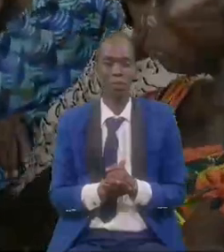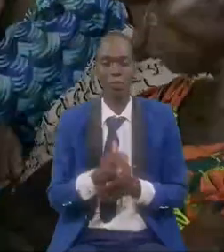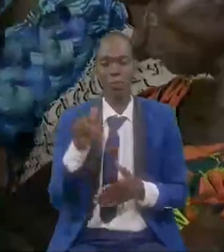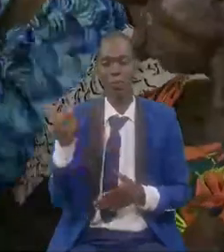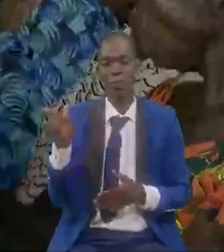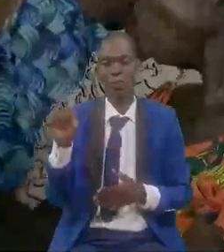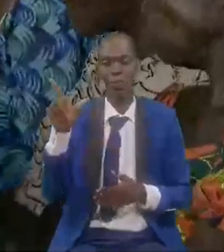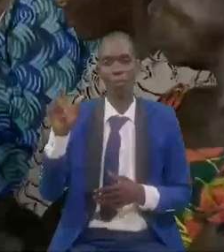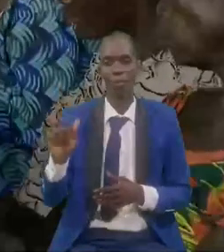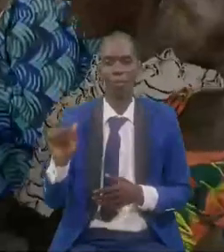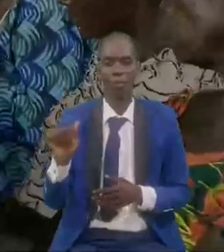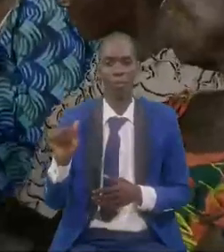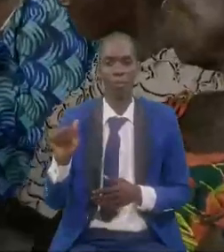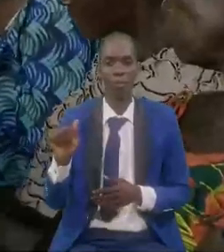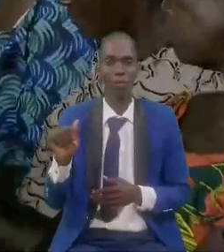Galates,